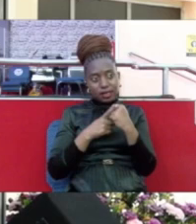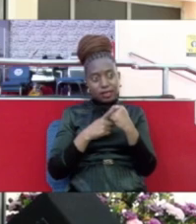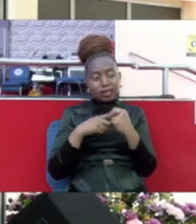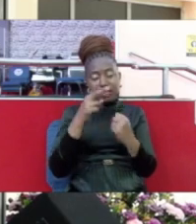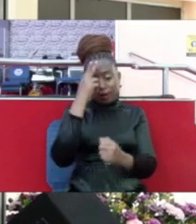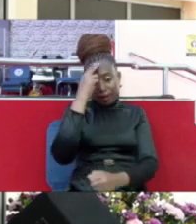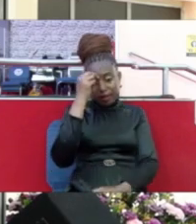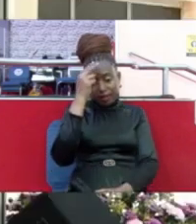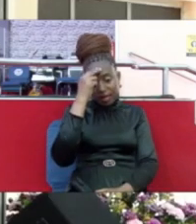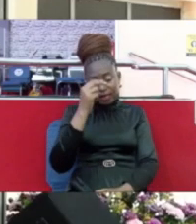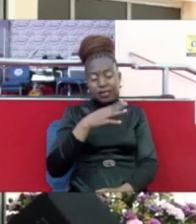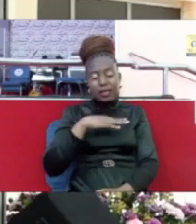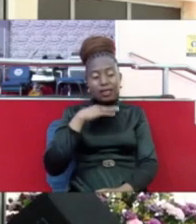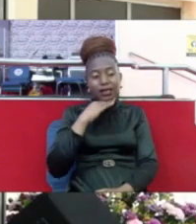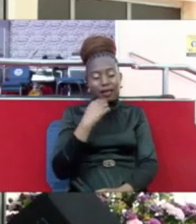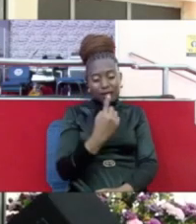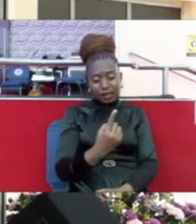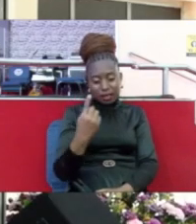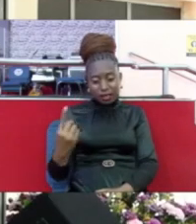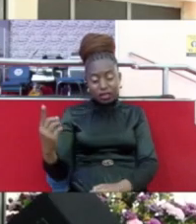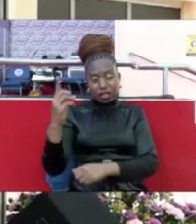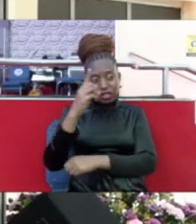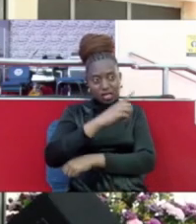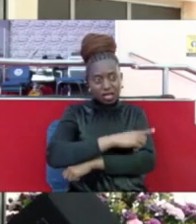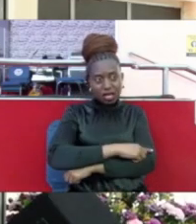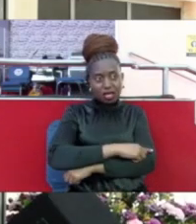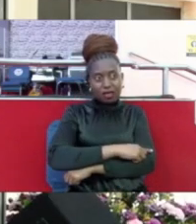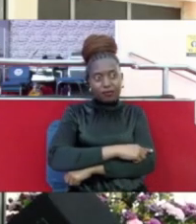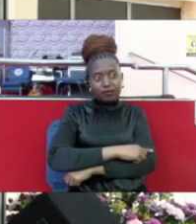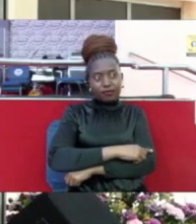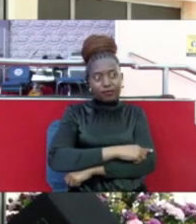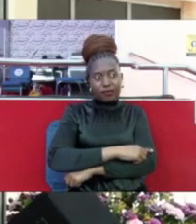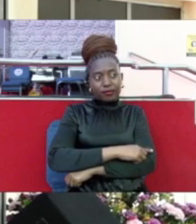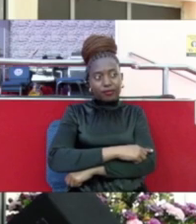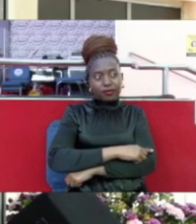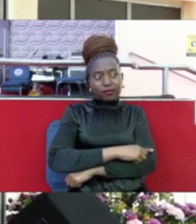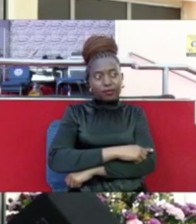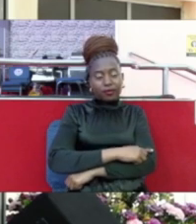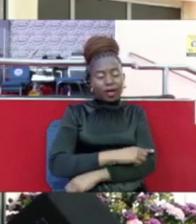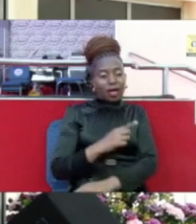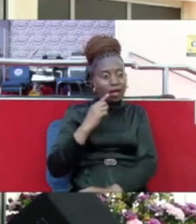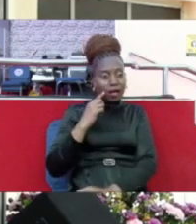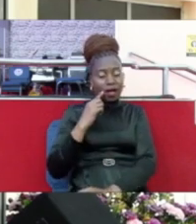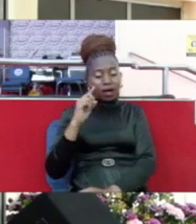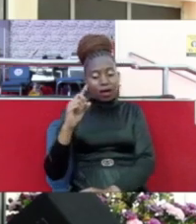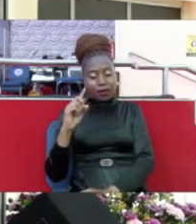And nearly 140,000 have died since 2019. Na karibu